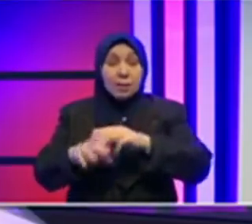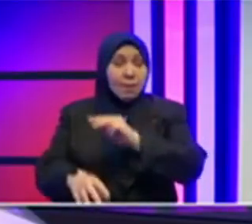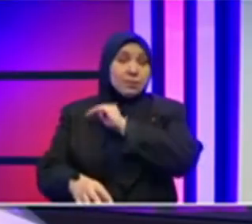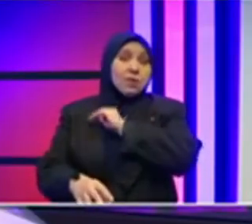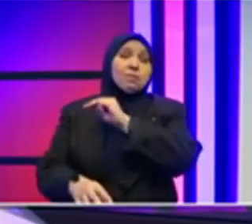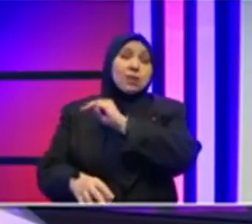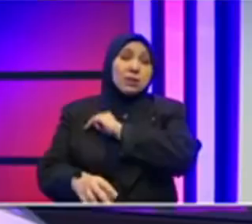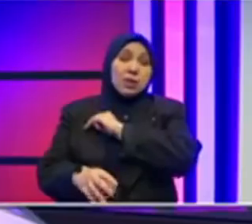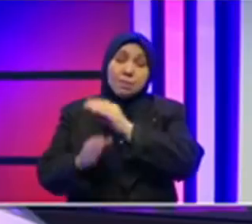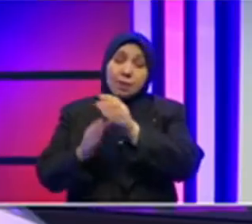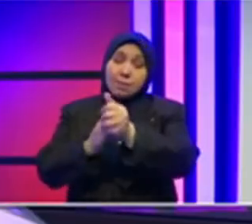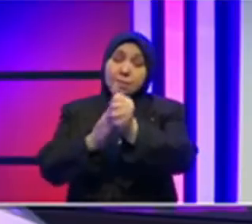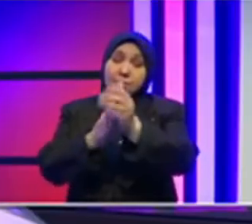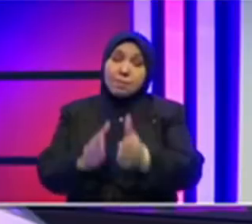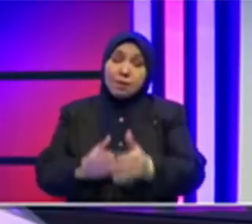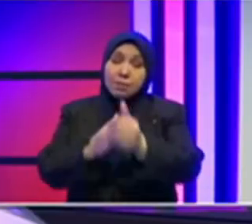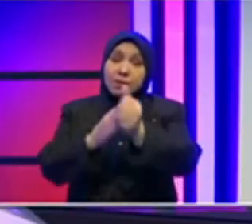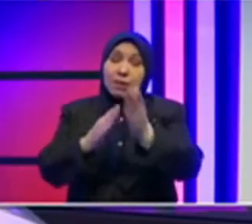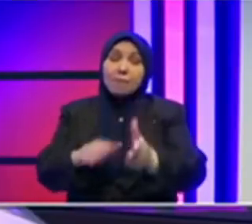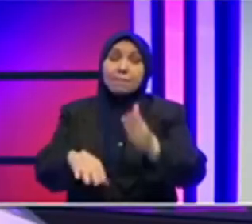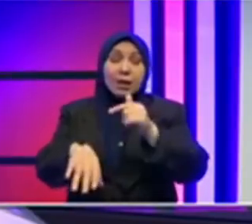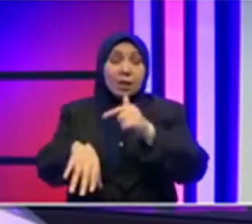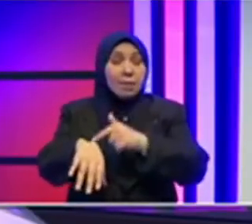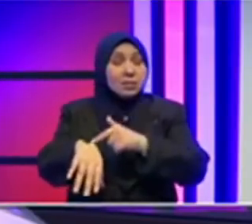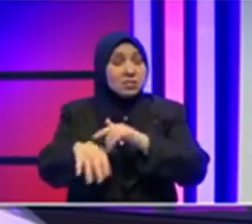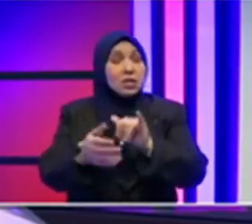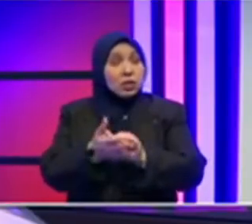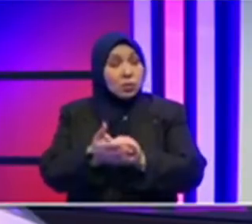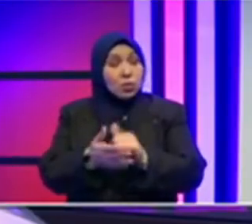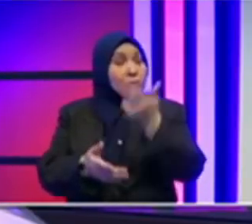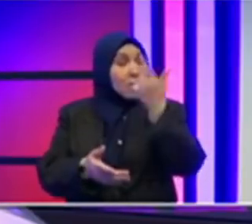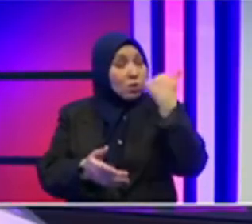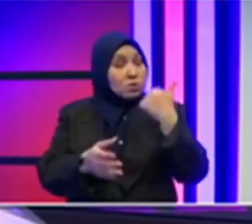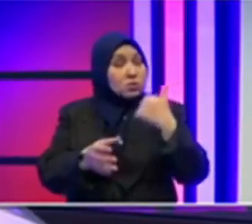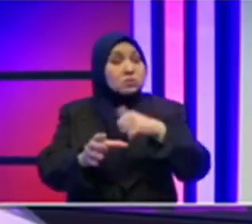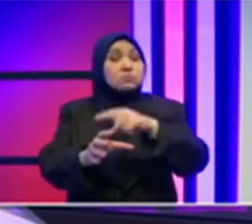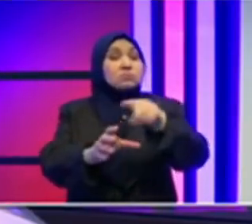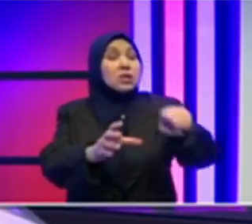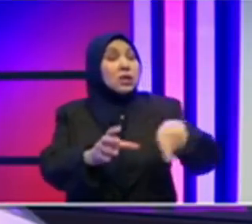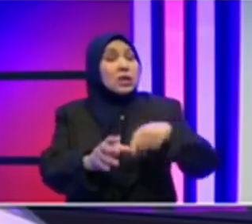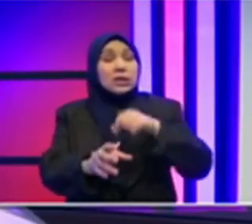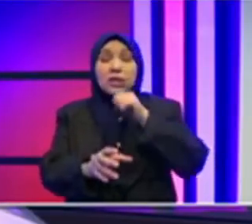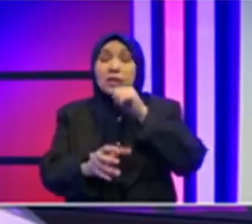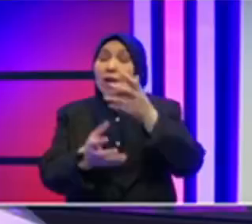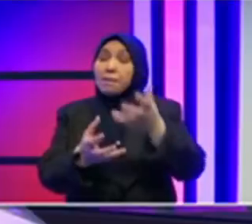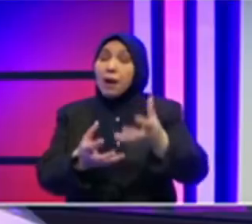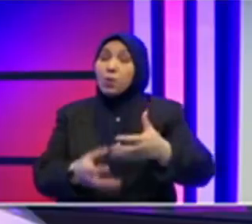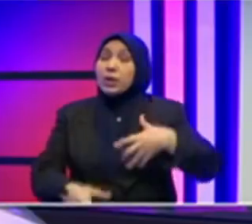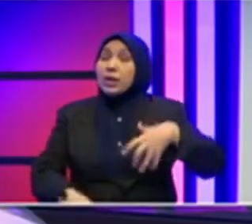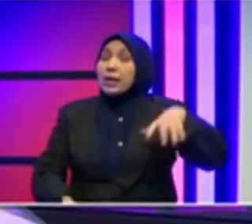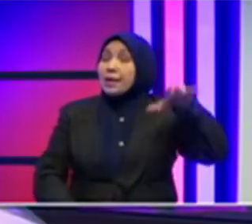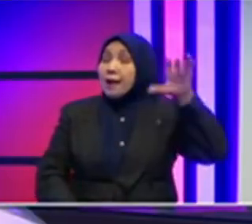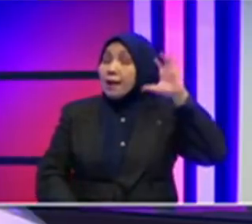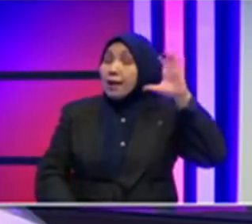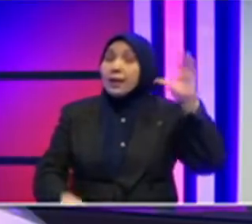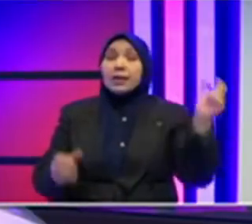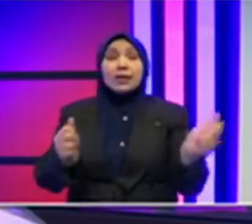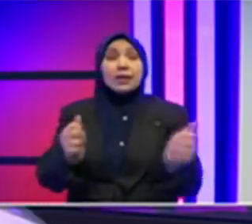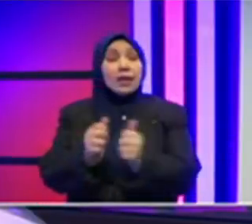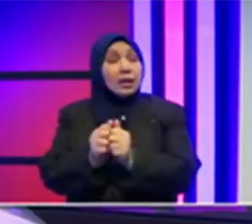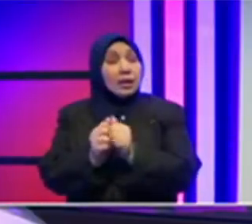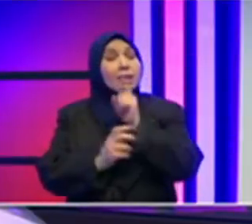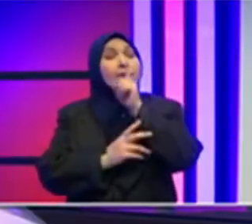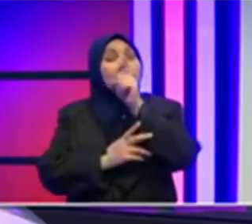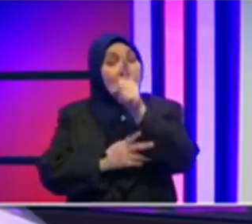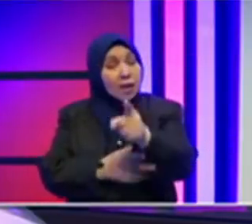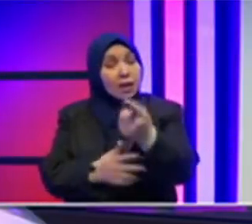pembesar-pembesar, pemimpin-pemimpin pada waktu itu. Kerana apa? Kerana mereka tidak mahu didengarkan dengan